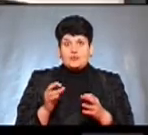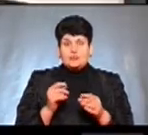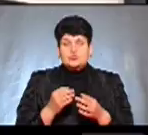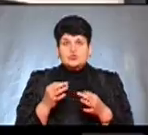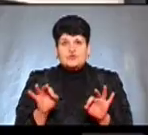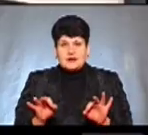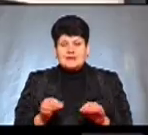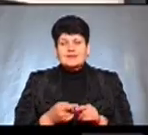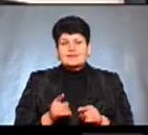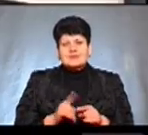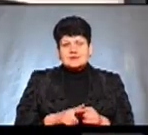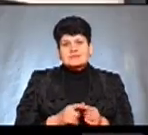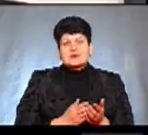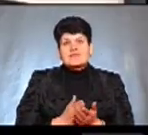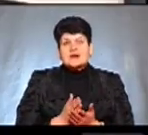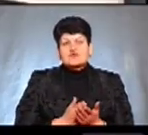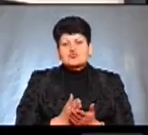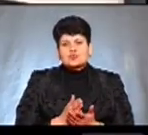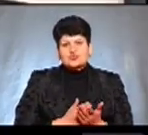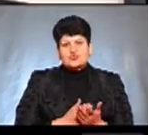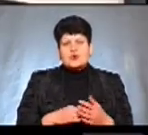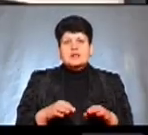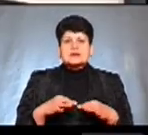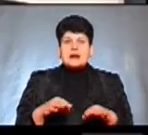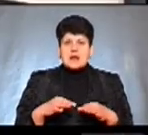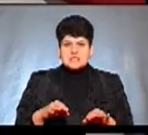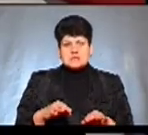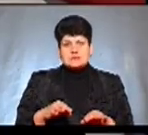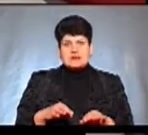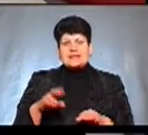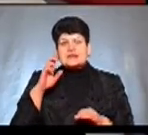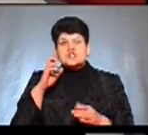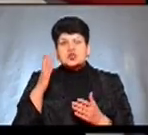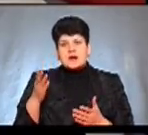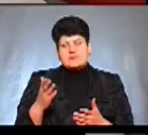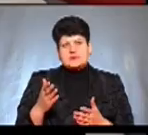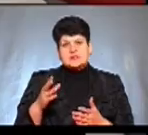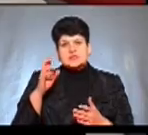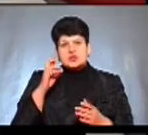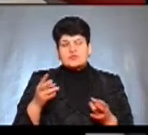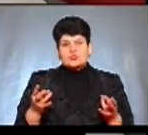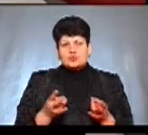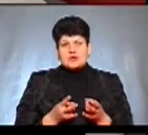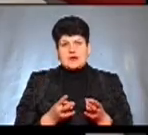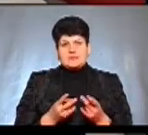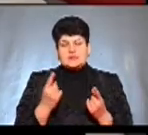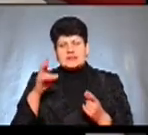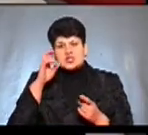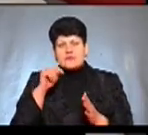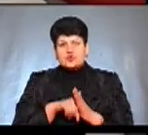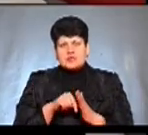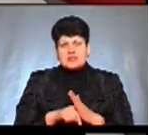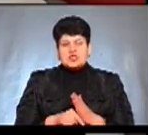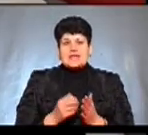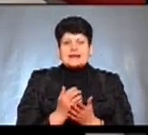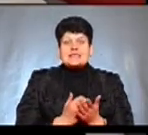чи це, знову-таки, інфраструктура транспортна, державна, державної потреби, державного значення, і ресурс